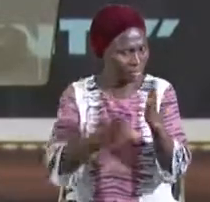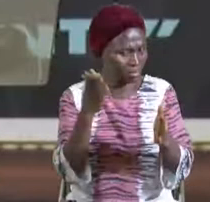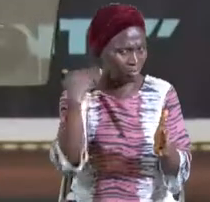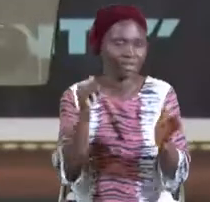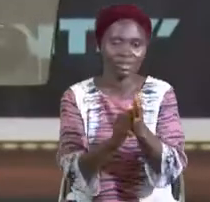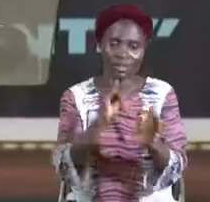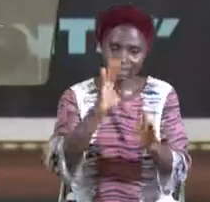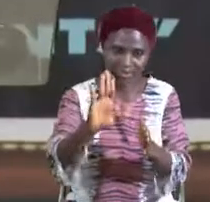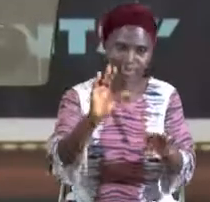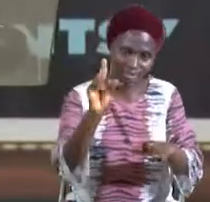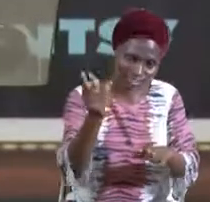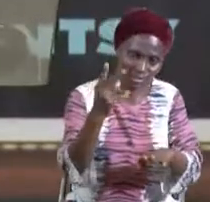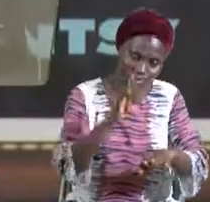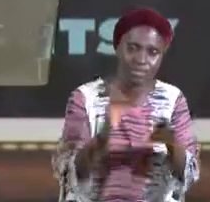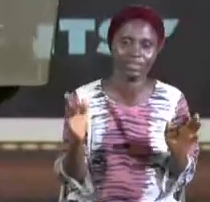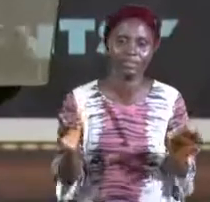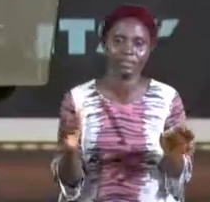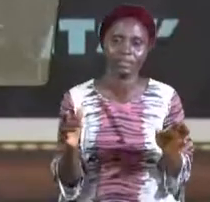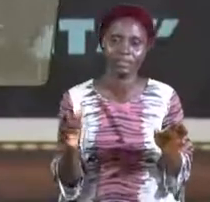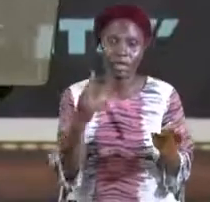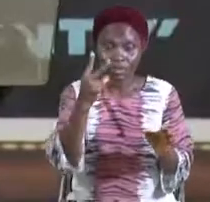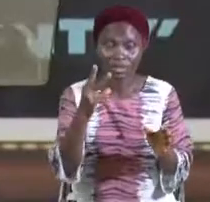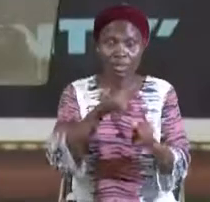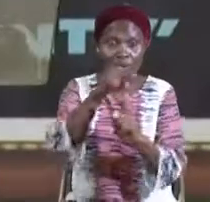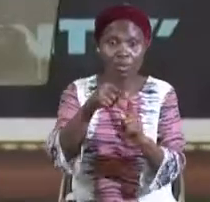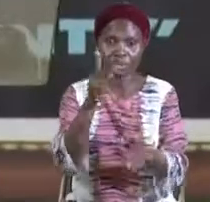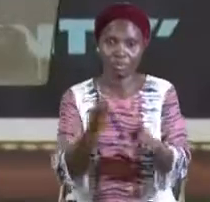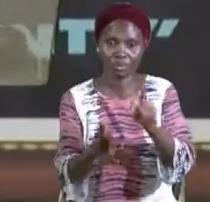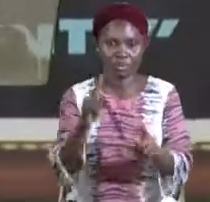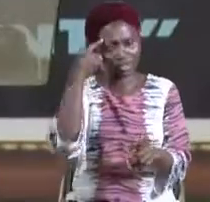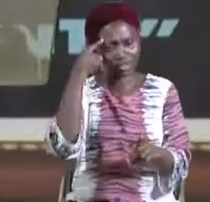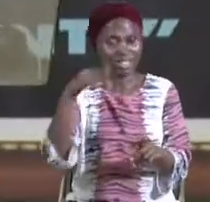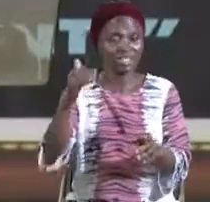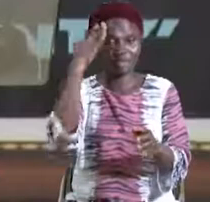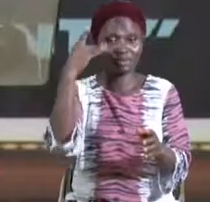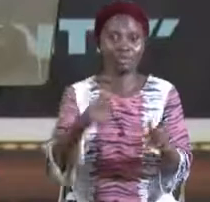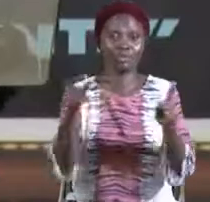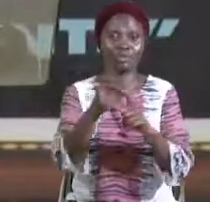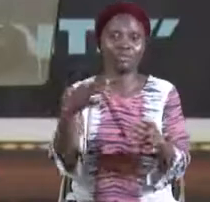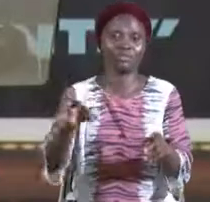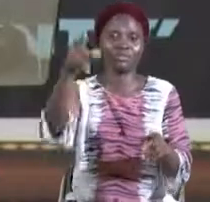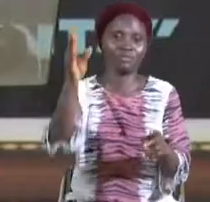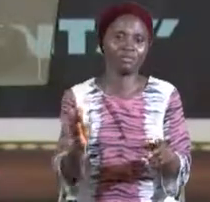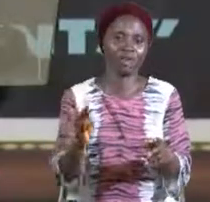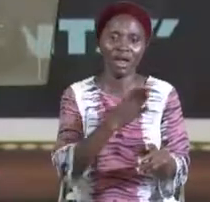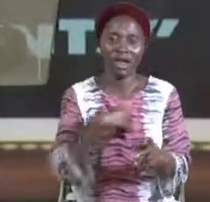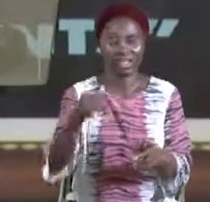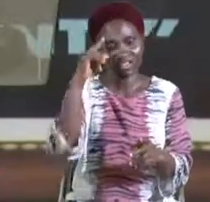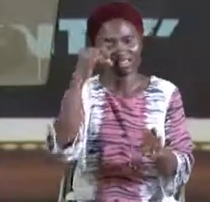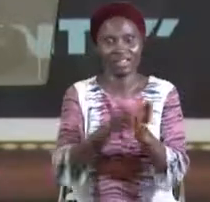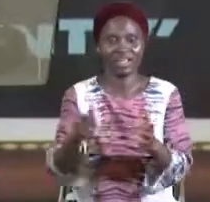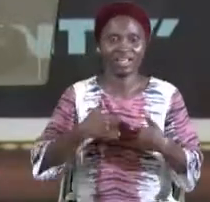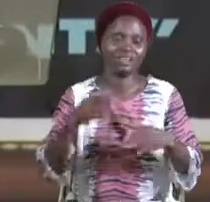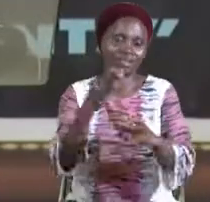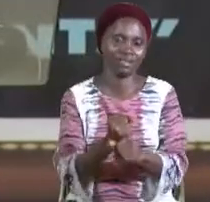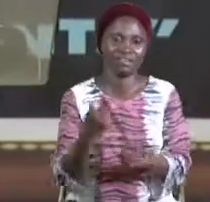Ça, c'est ta seconde touche. Vous savez, quand les gens pensent qu'ils connaissent la parole de Dieu et ils pensent qu'ils ont eu la première